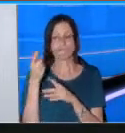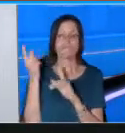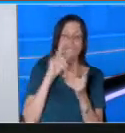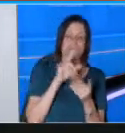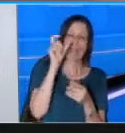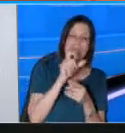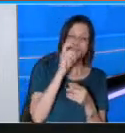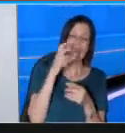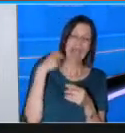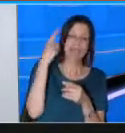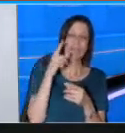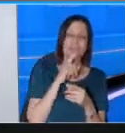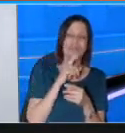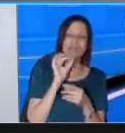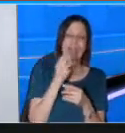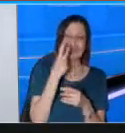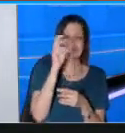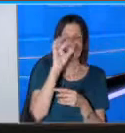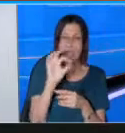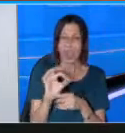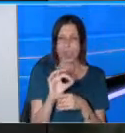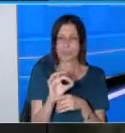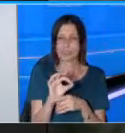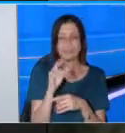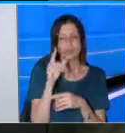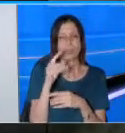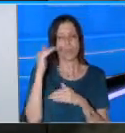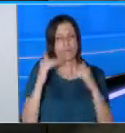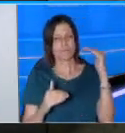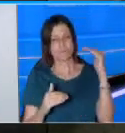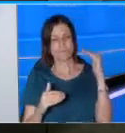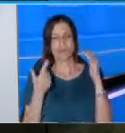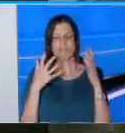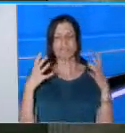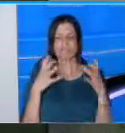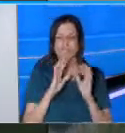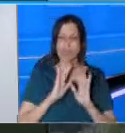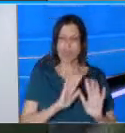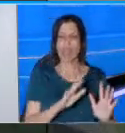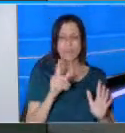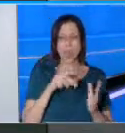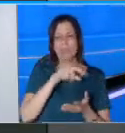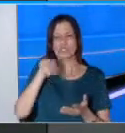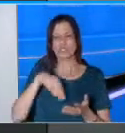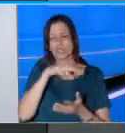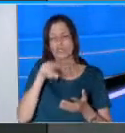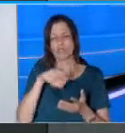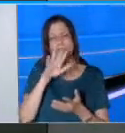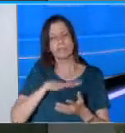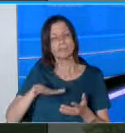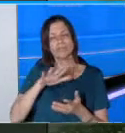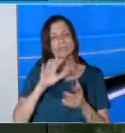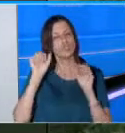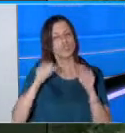הערבים שמהווים מיעוט של 20%, שהם מופלים, הם מודרים, הם לא מסתובבים במסדרונות השלטון, לא